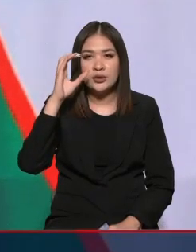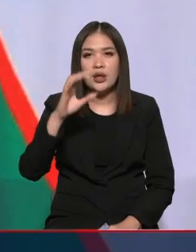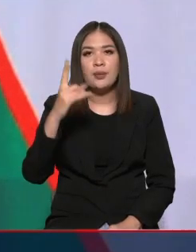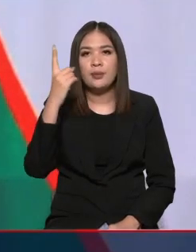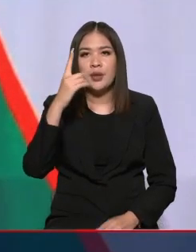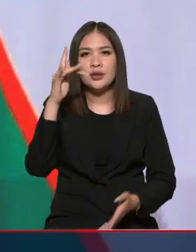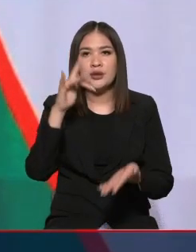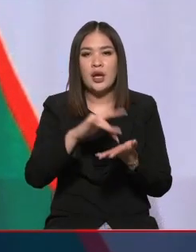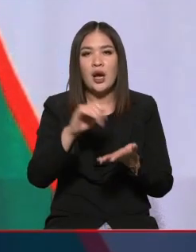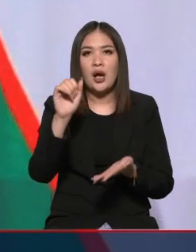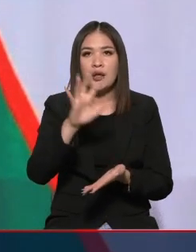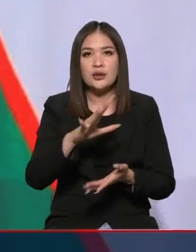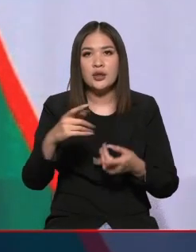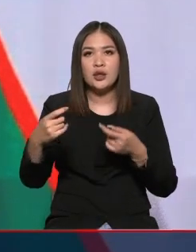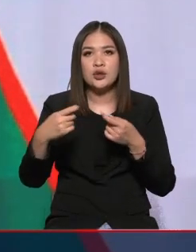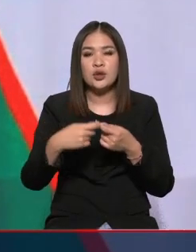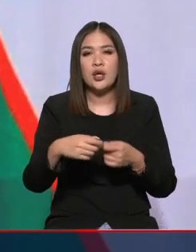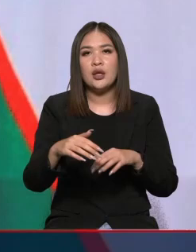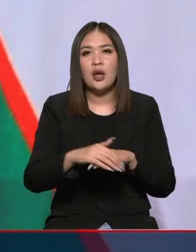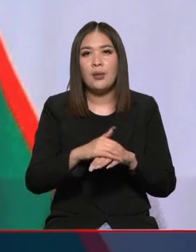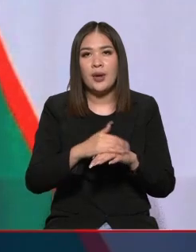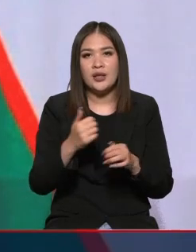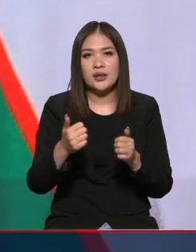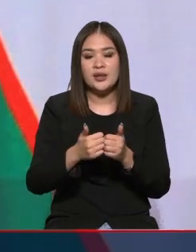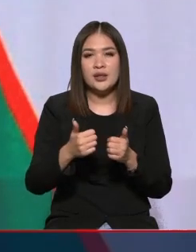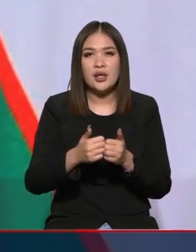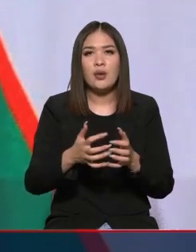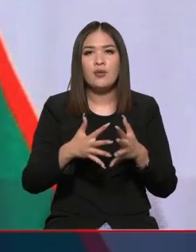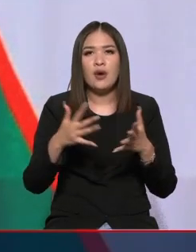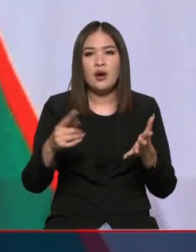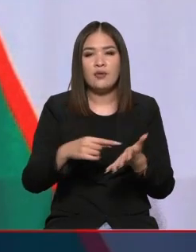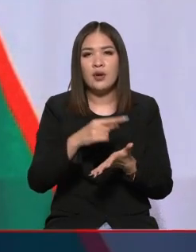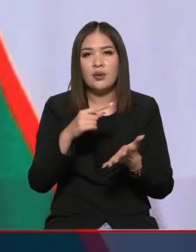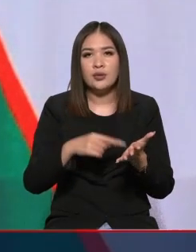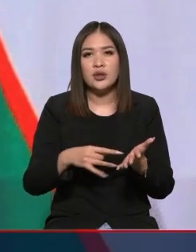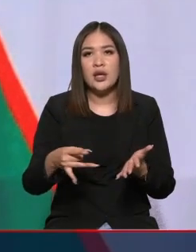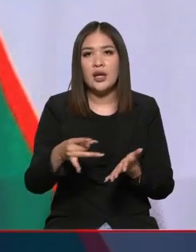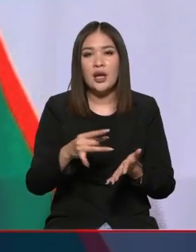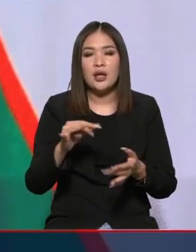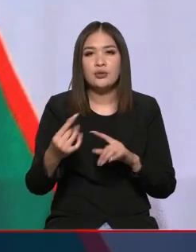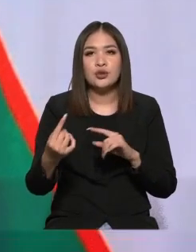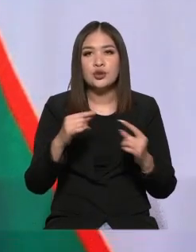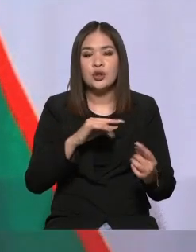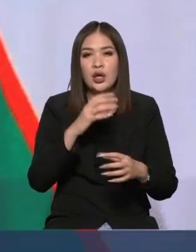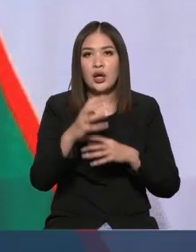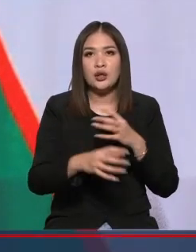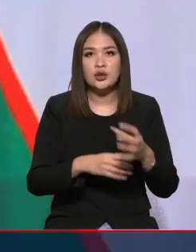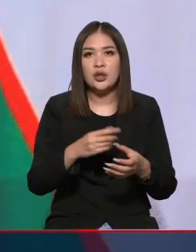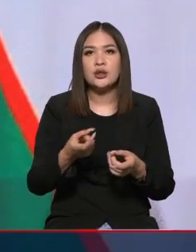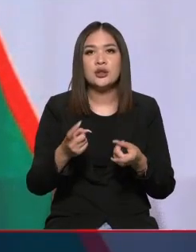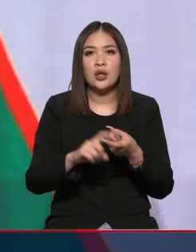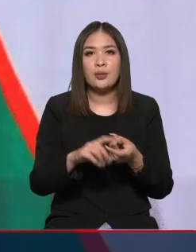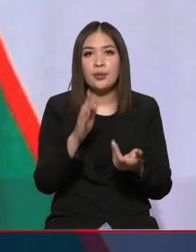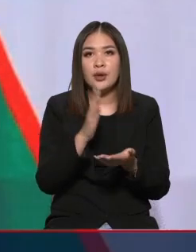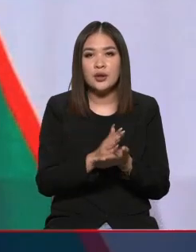Центральной Азии союзники. Позиции добрососедских стран по многим вопросам региональной и международной повестки совпадают. И